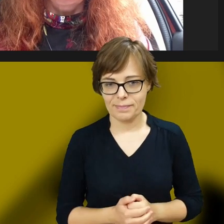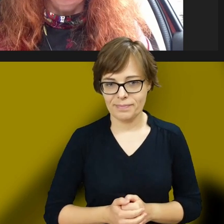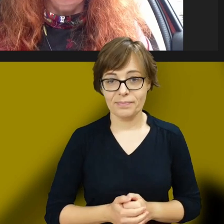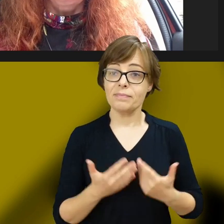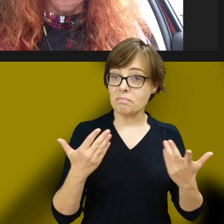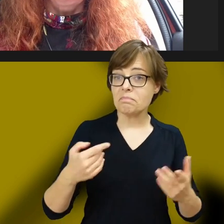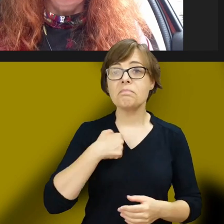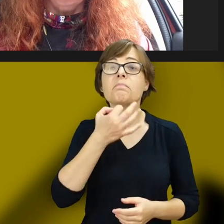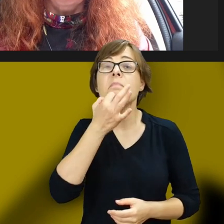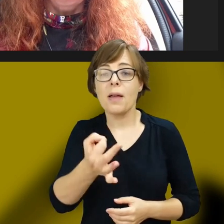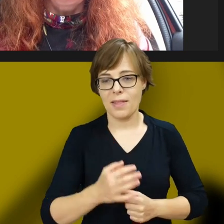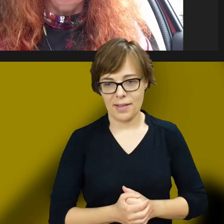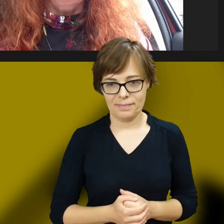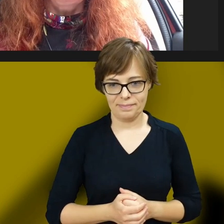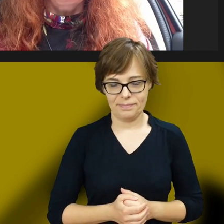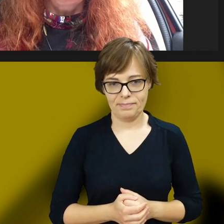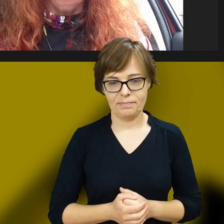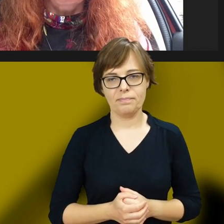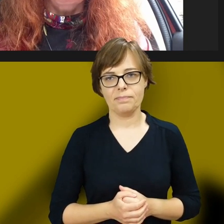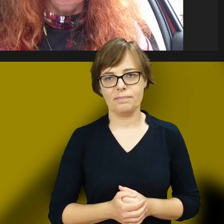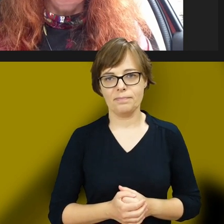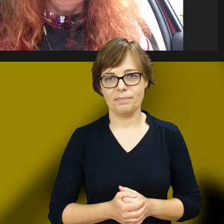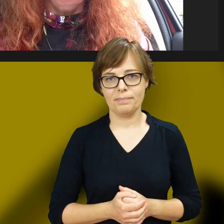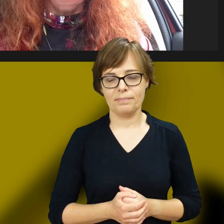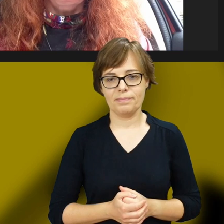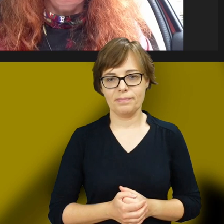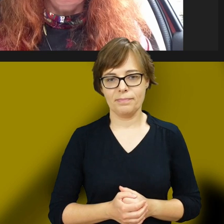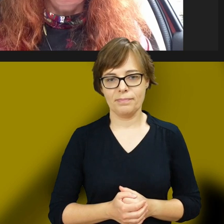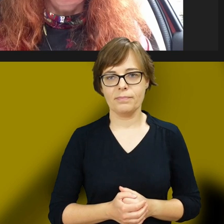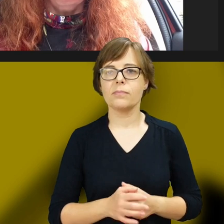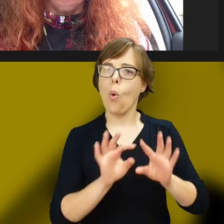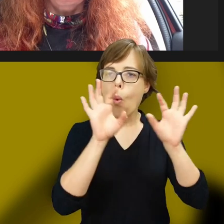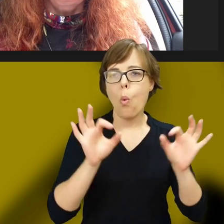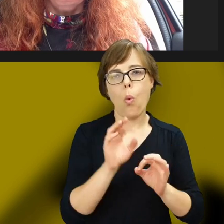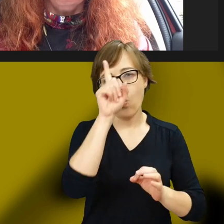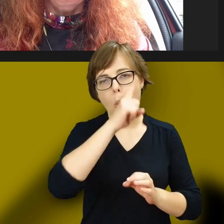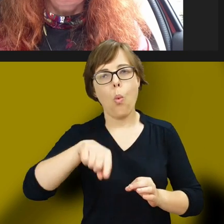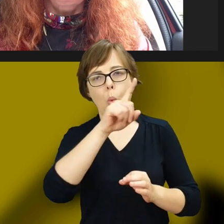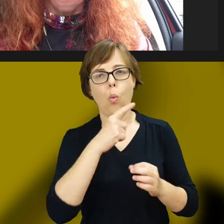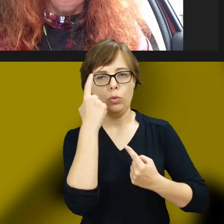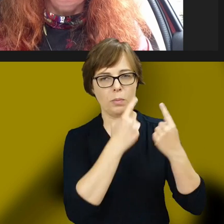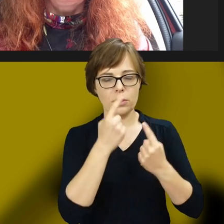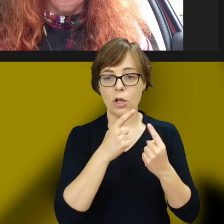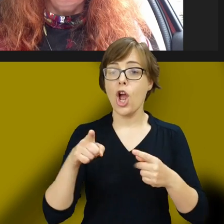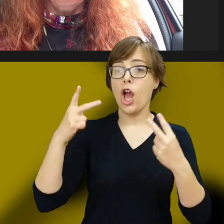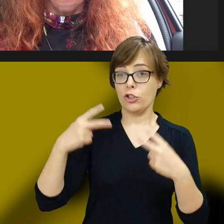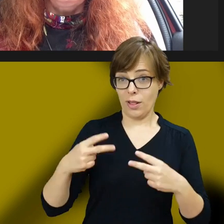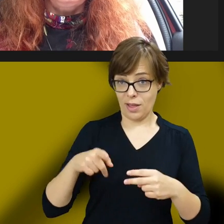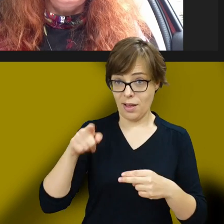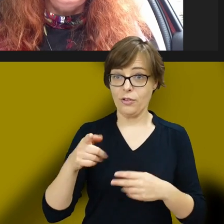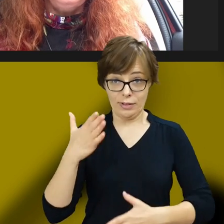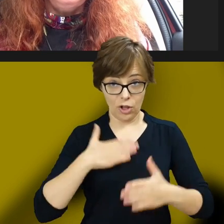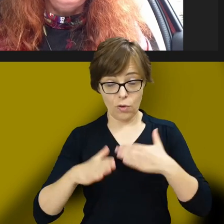pytanie. Obiegowa myśl czy opinia głosi, że dziennikarze wcale nie są zadowoleni z dostępu